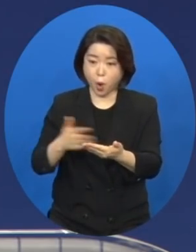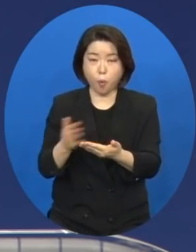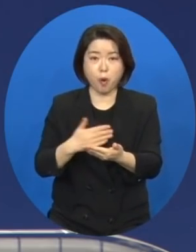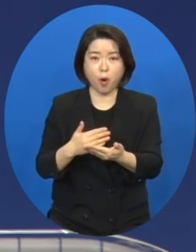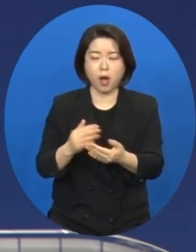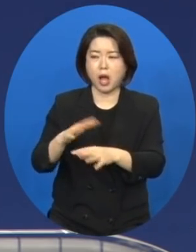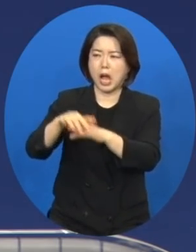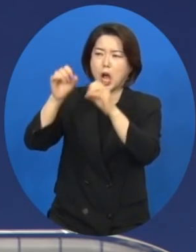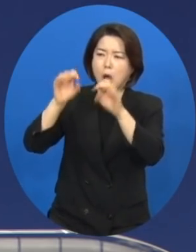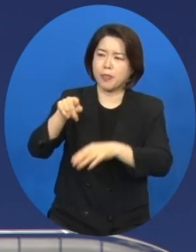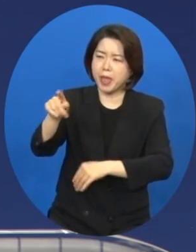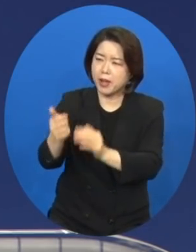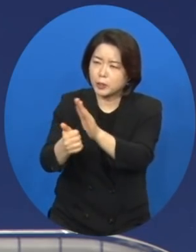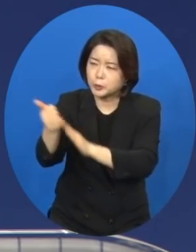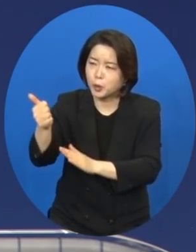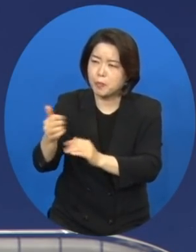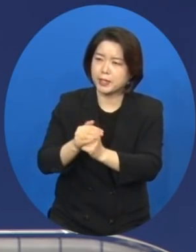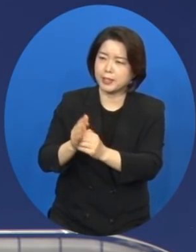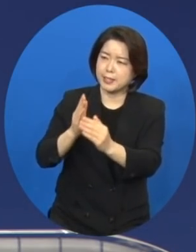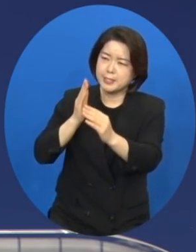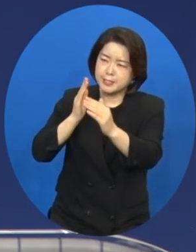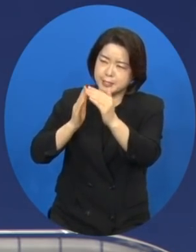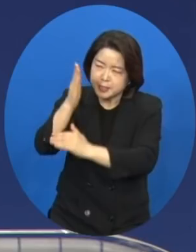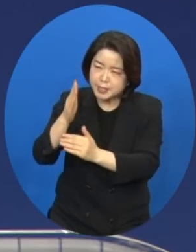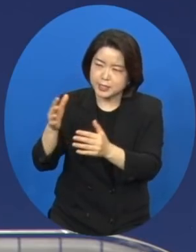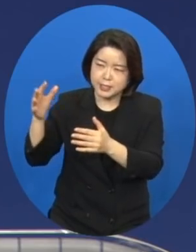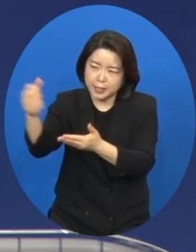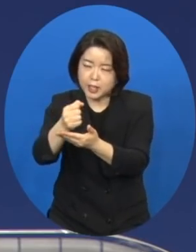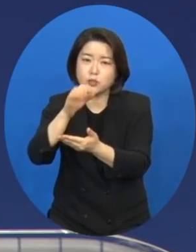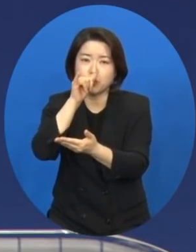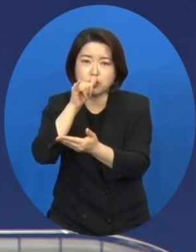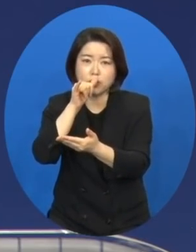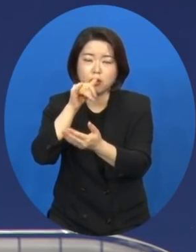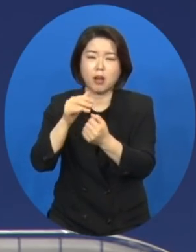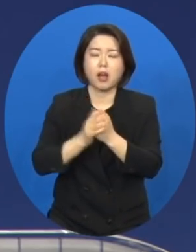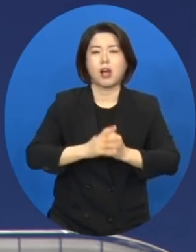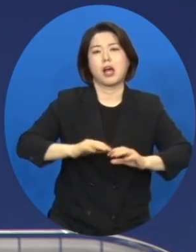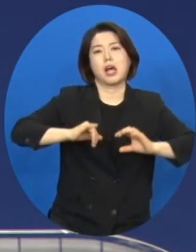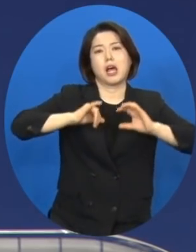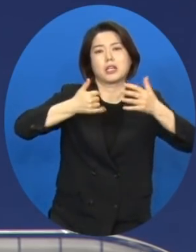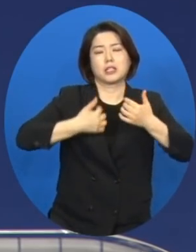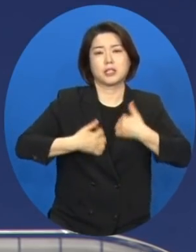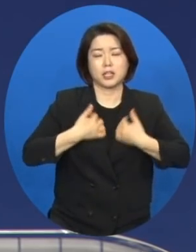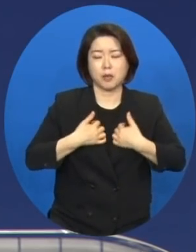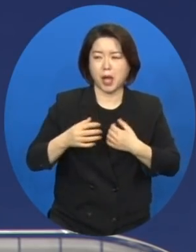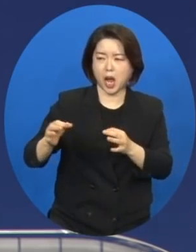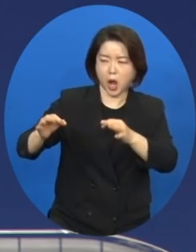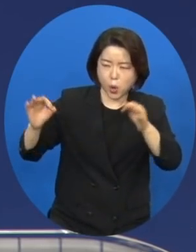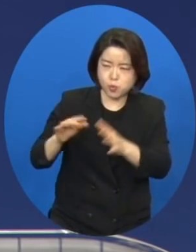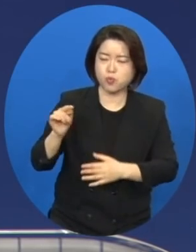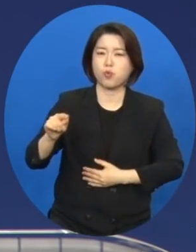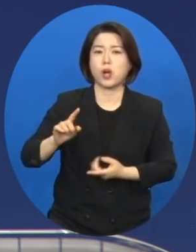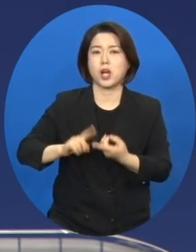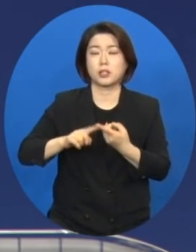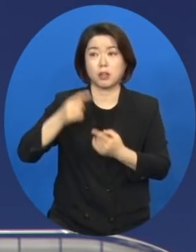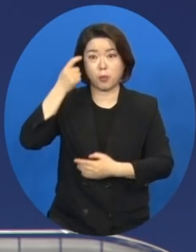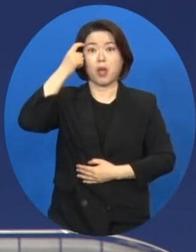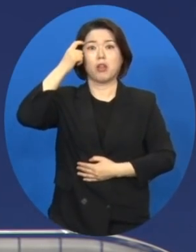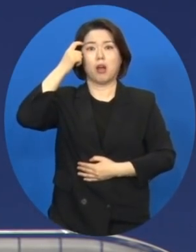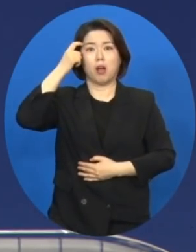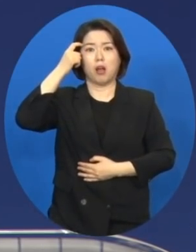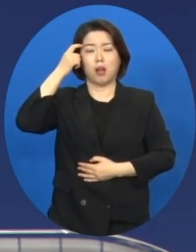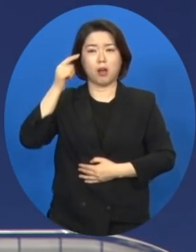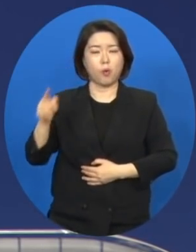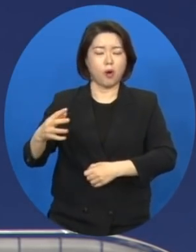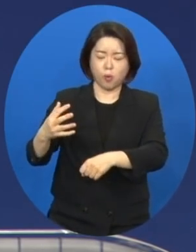것에 소망을 너무 지나치게 두었구나, 세상 기쁨이라는 것이 아주 일시적이구나 하는 것을 깨달았잖아요.